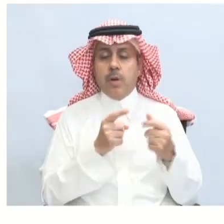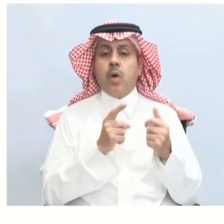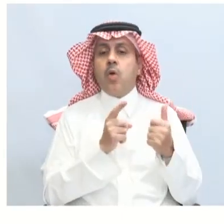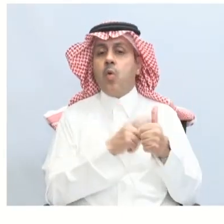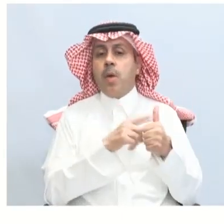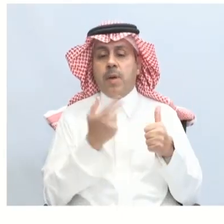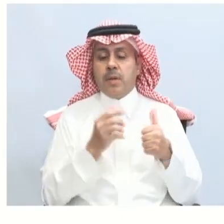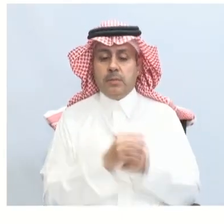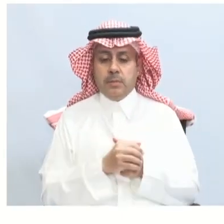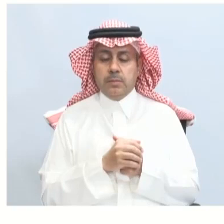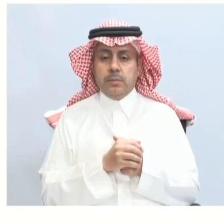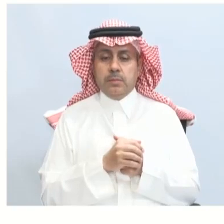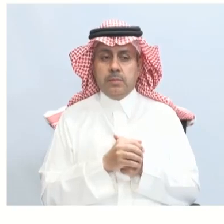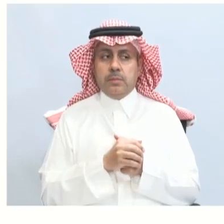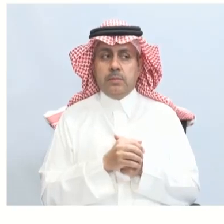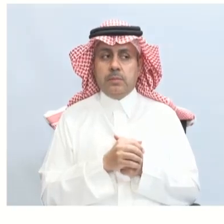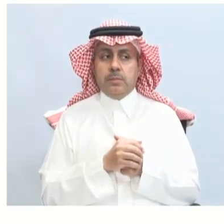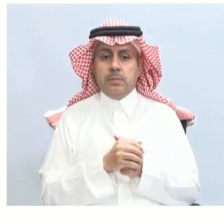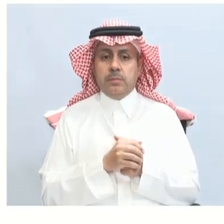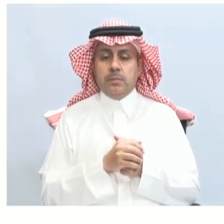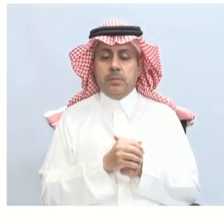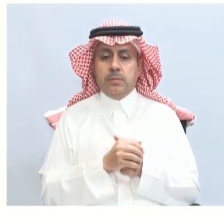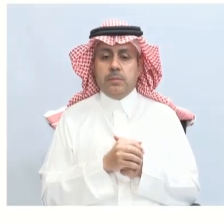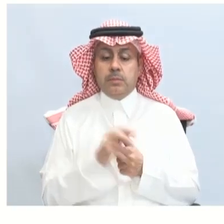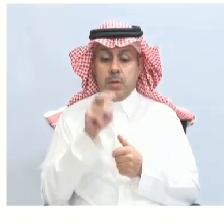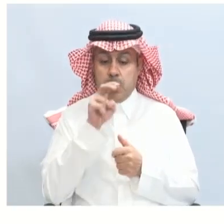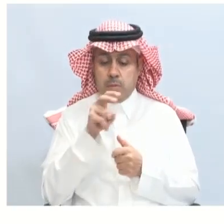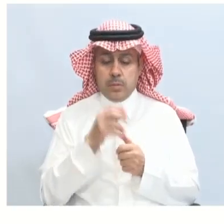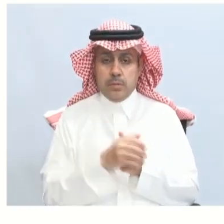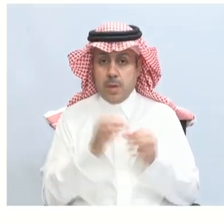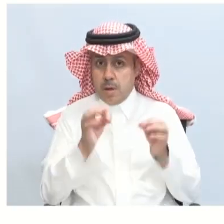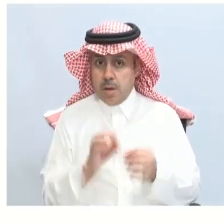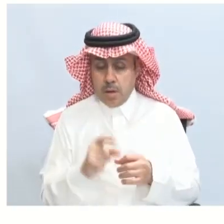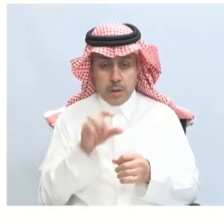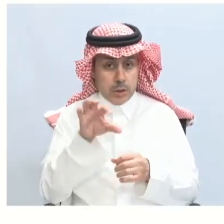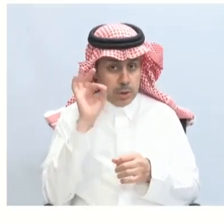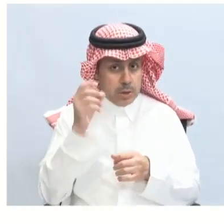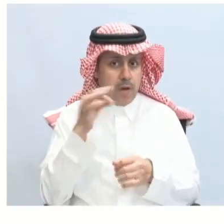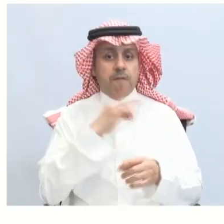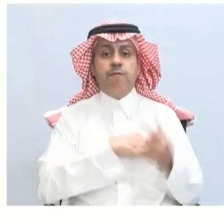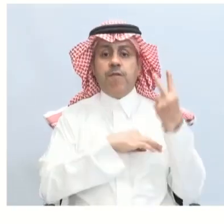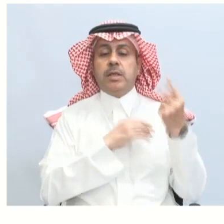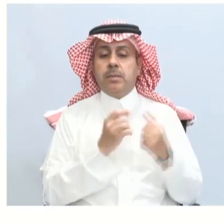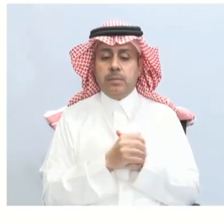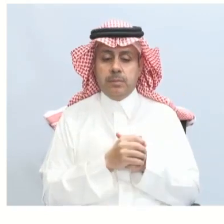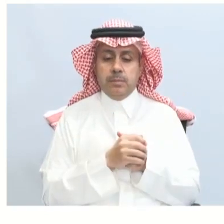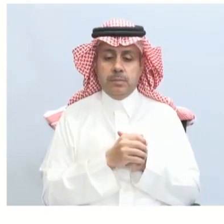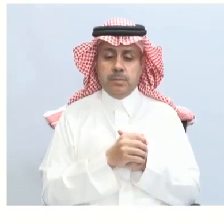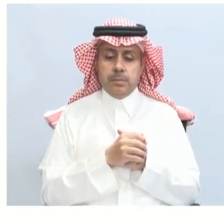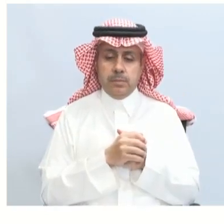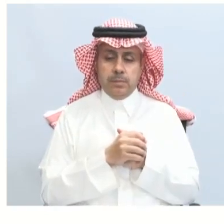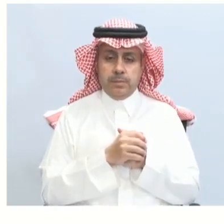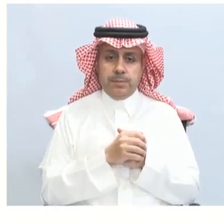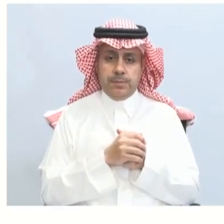الاولى ماذا نستفيد من هذه الايه انظروا اليها امامكم احسنتم ايضا